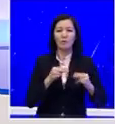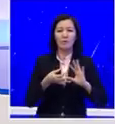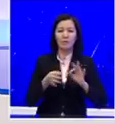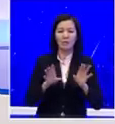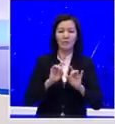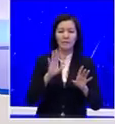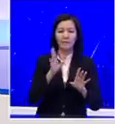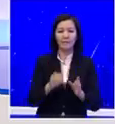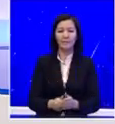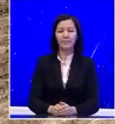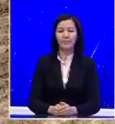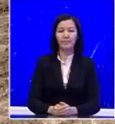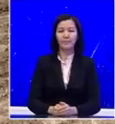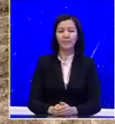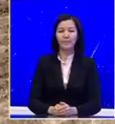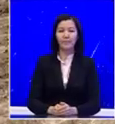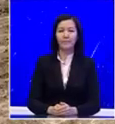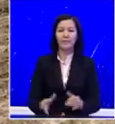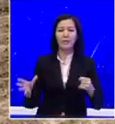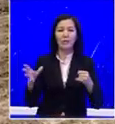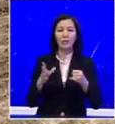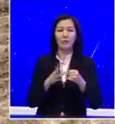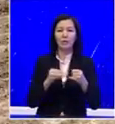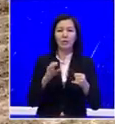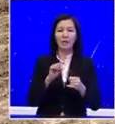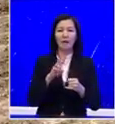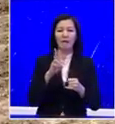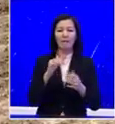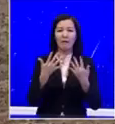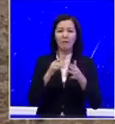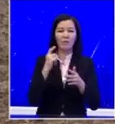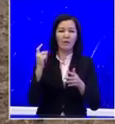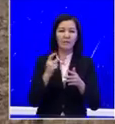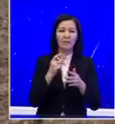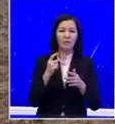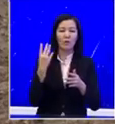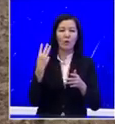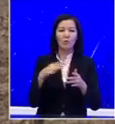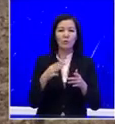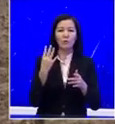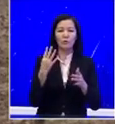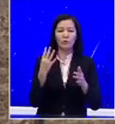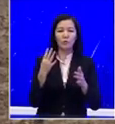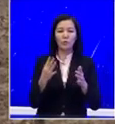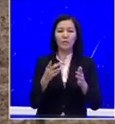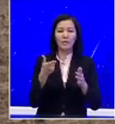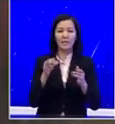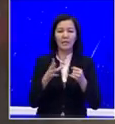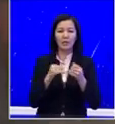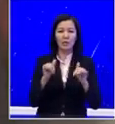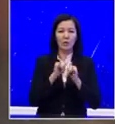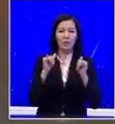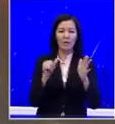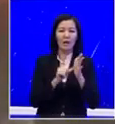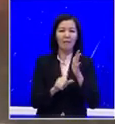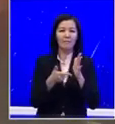тілші сюжетінен көрейік. Жерана серіктестігі былтыр 30 гектар жерге тәтті түбір сеуіпті. Ал биыл егістік көлемін